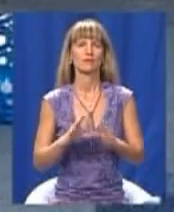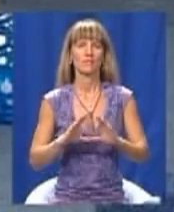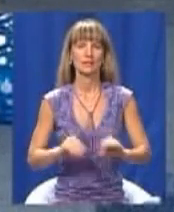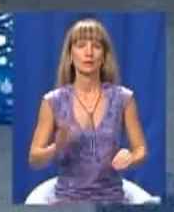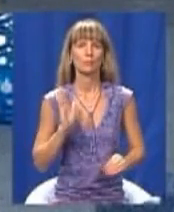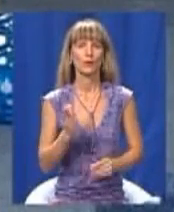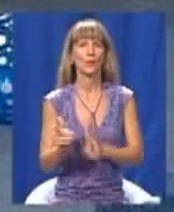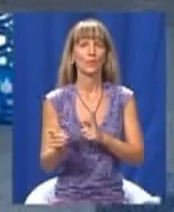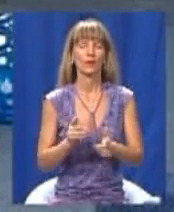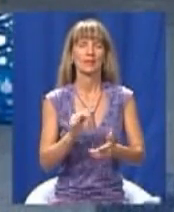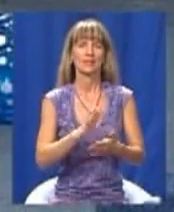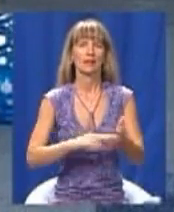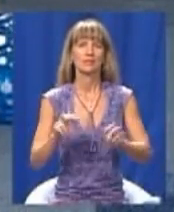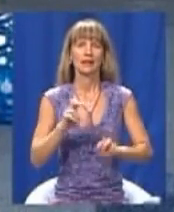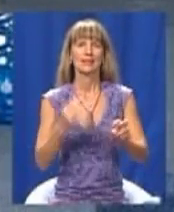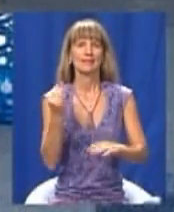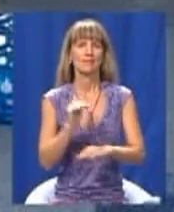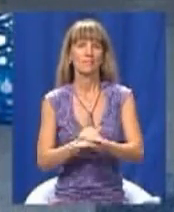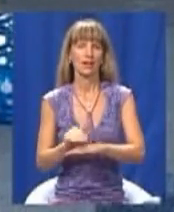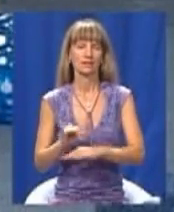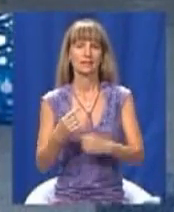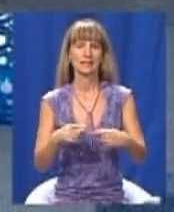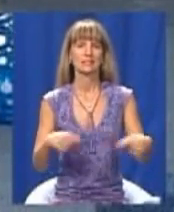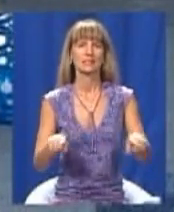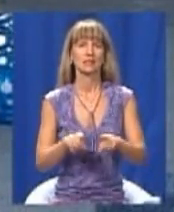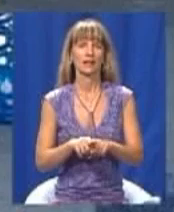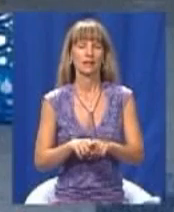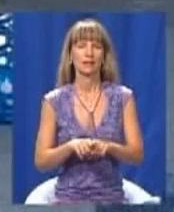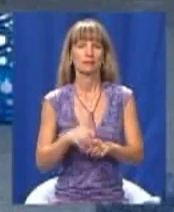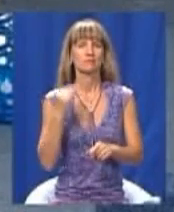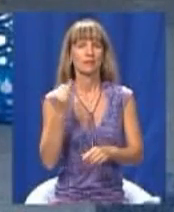будемо готуватися і далі шукати цікаві факти та різні такі, знаєте,